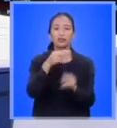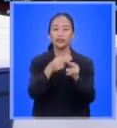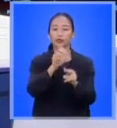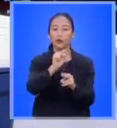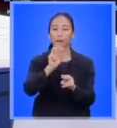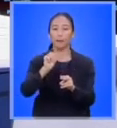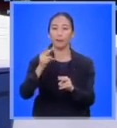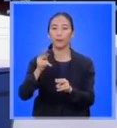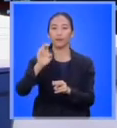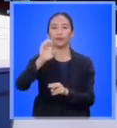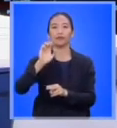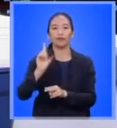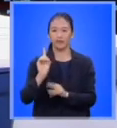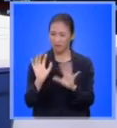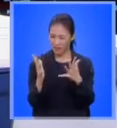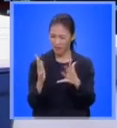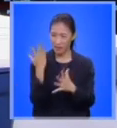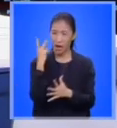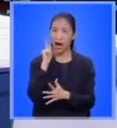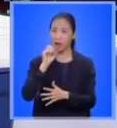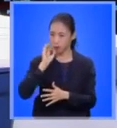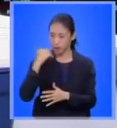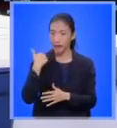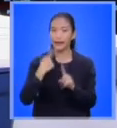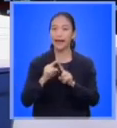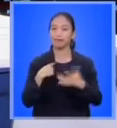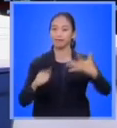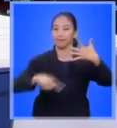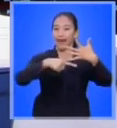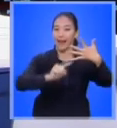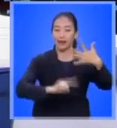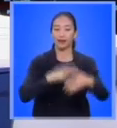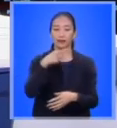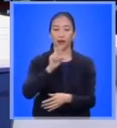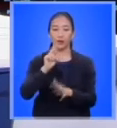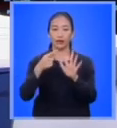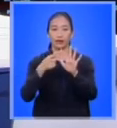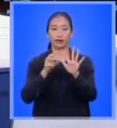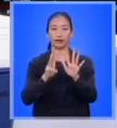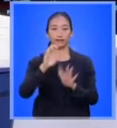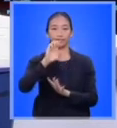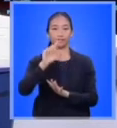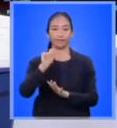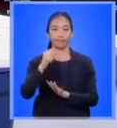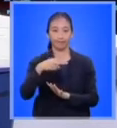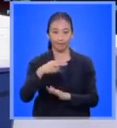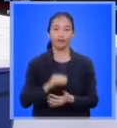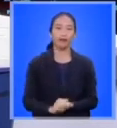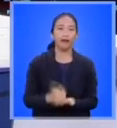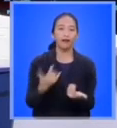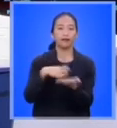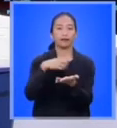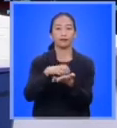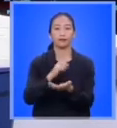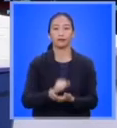ระแสข่าวมาก่อนหน้านี้แต่กลับมีรายชื่อของพลเอกประวิตรวงษ์สุวรรณครับติดตามความเคลื่อนไหวที่รัฐสภาพร้อมกันได้เลยนะครับกับคุณคัชชาพ